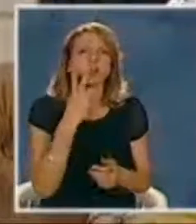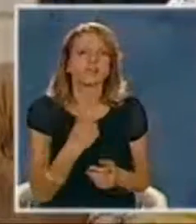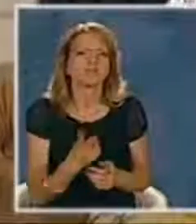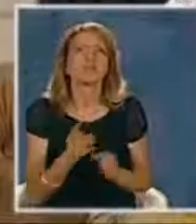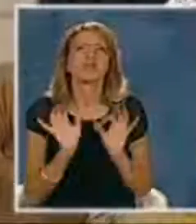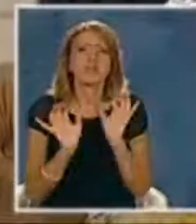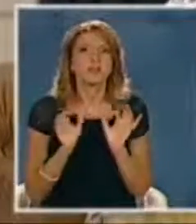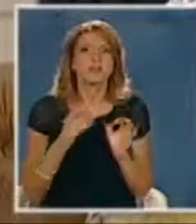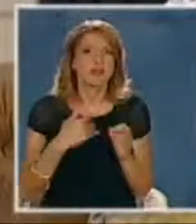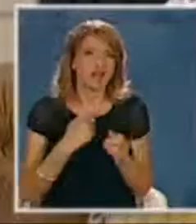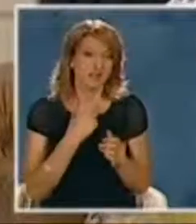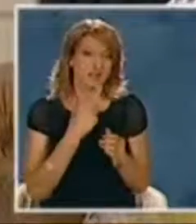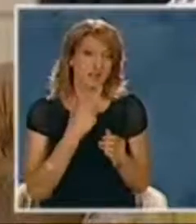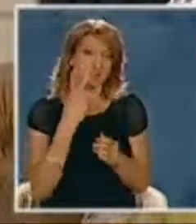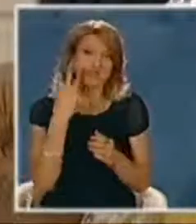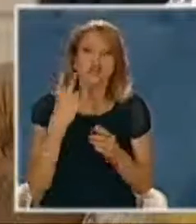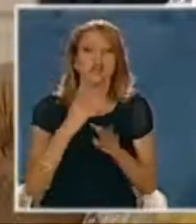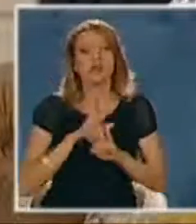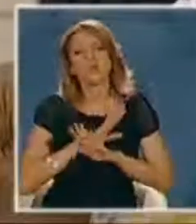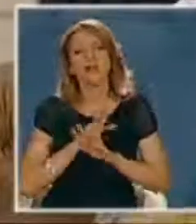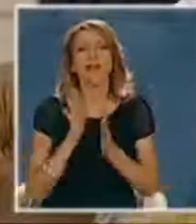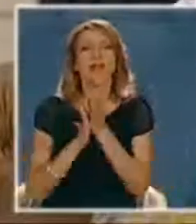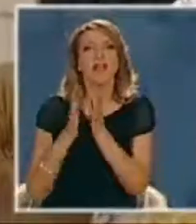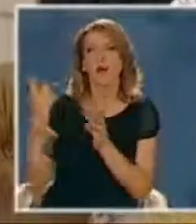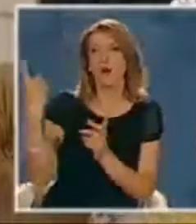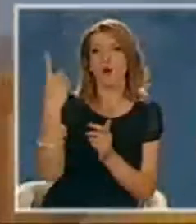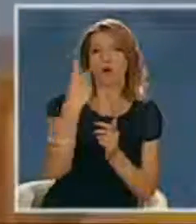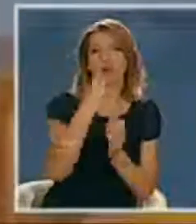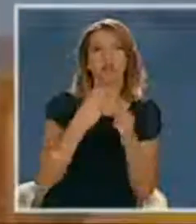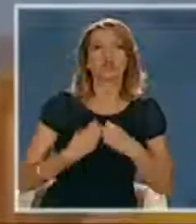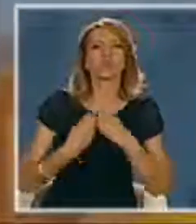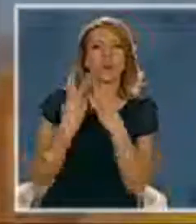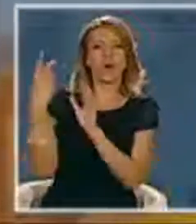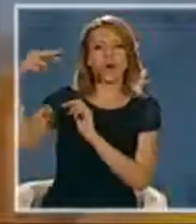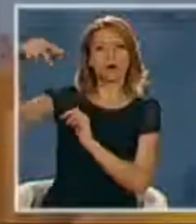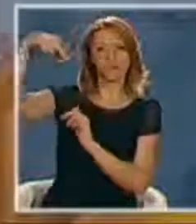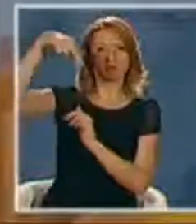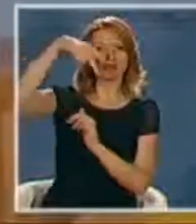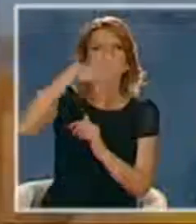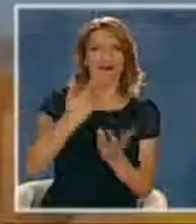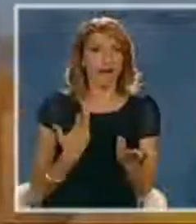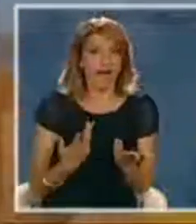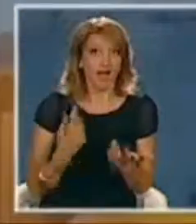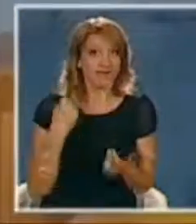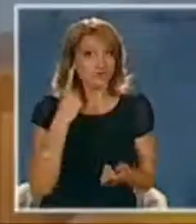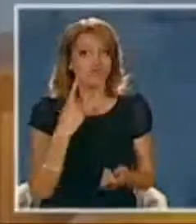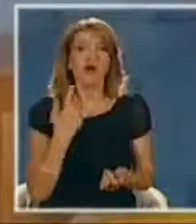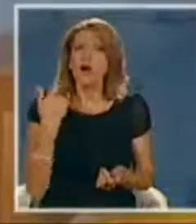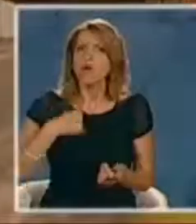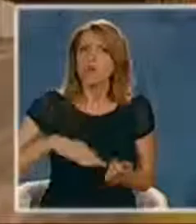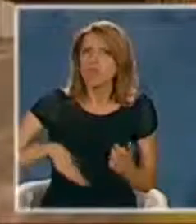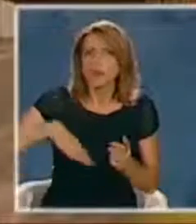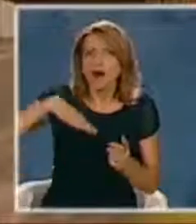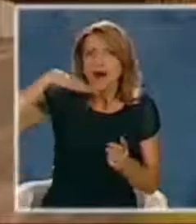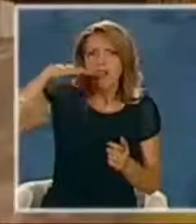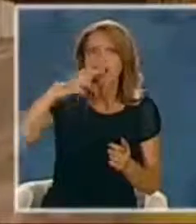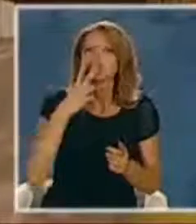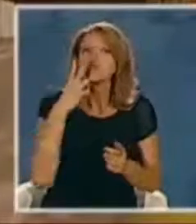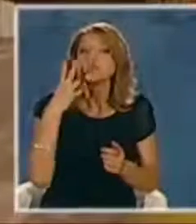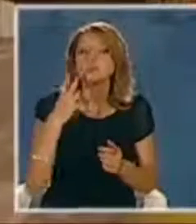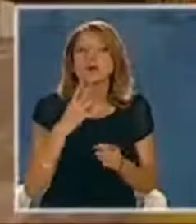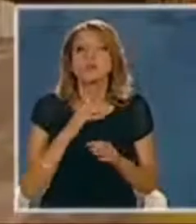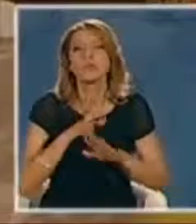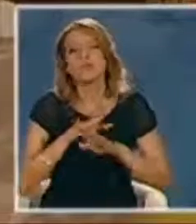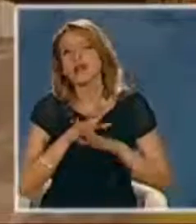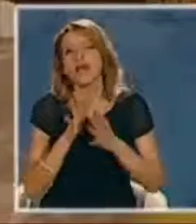За починали хора са ми казал, че виждам, че съм чувал и така нататък. Как така се виждал и чувал? Ами още от малък виждам починали хора,